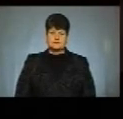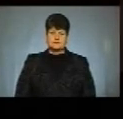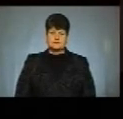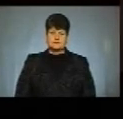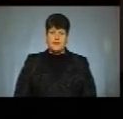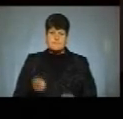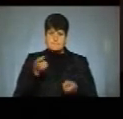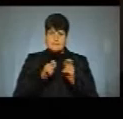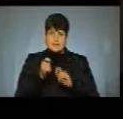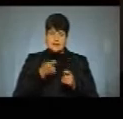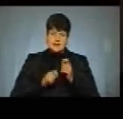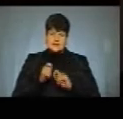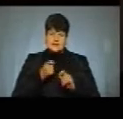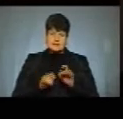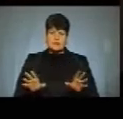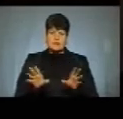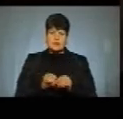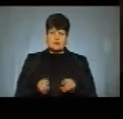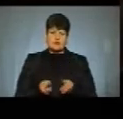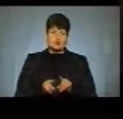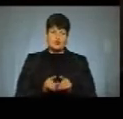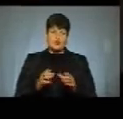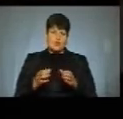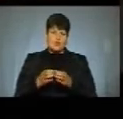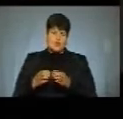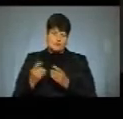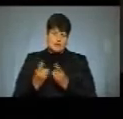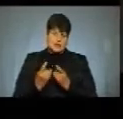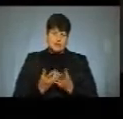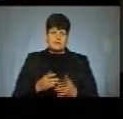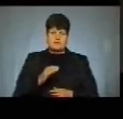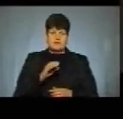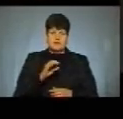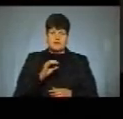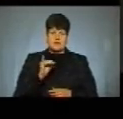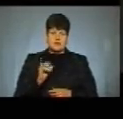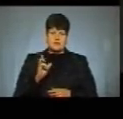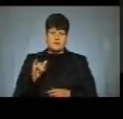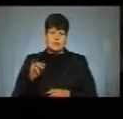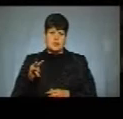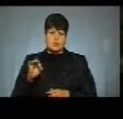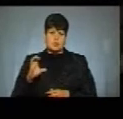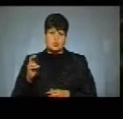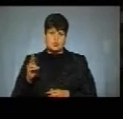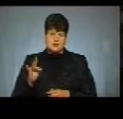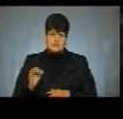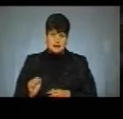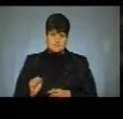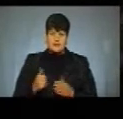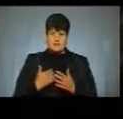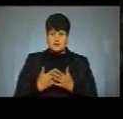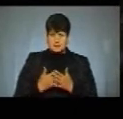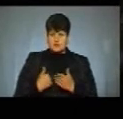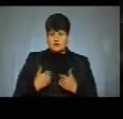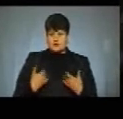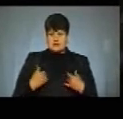Плете сітку із одногрупниками першокурсниці історичного факультету Ірина Білоскурська. Приблизно, якщо ми